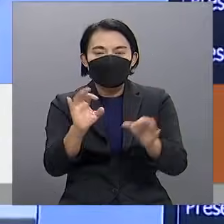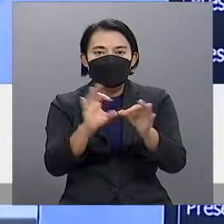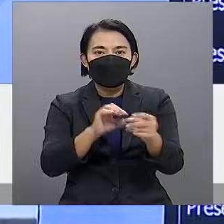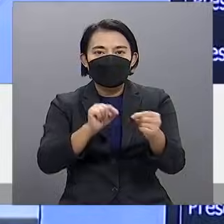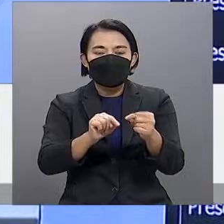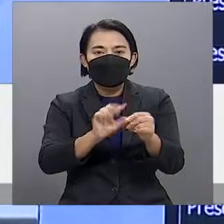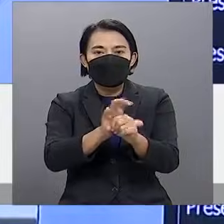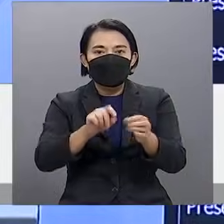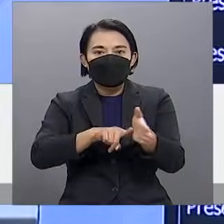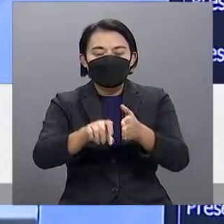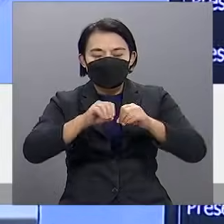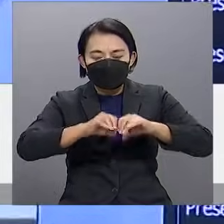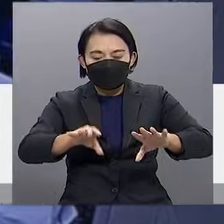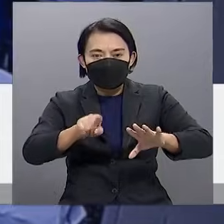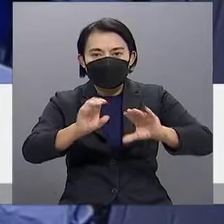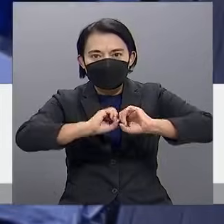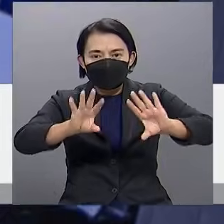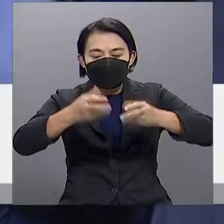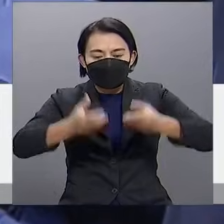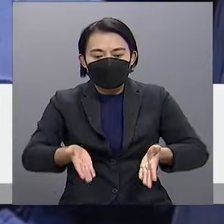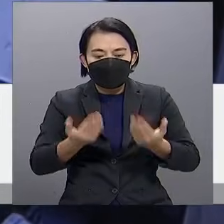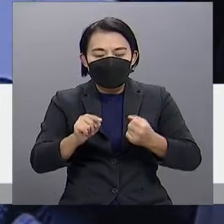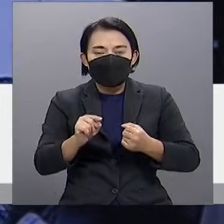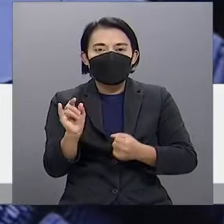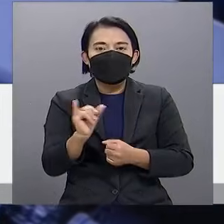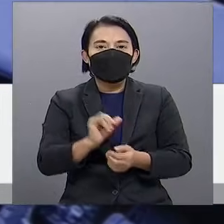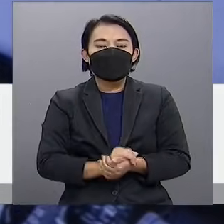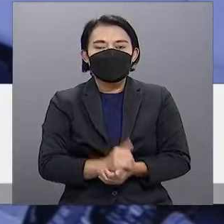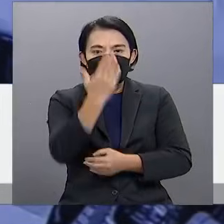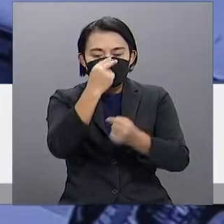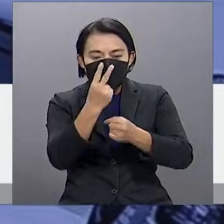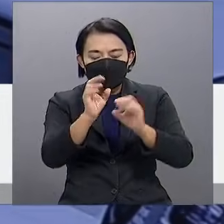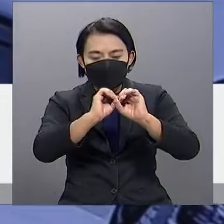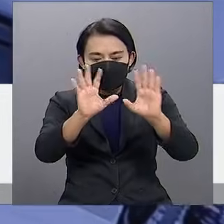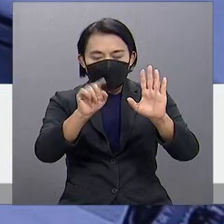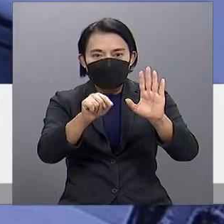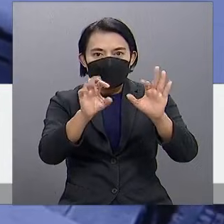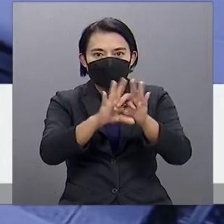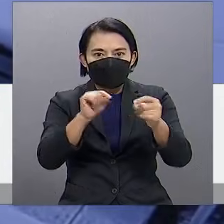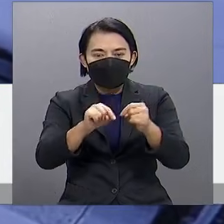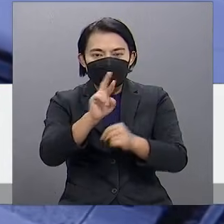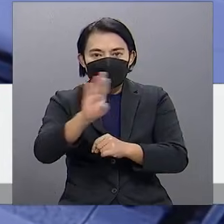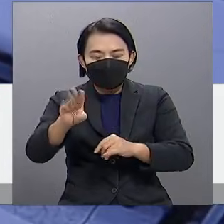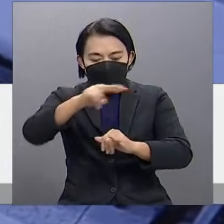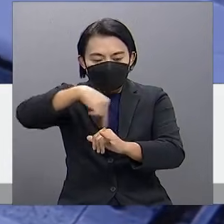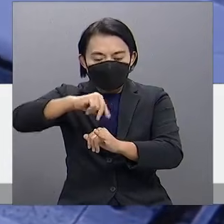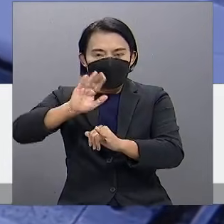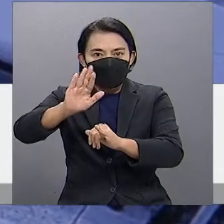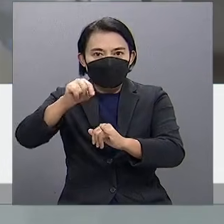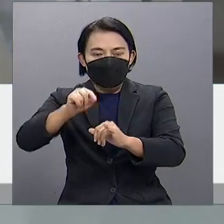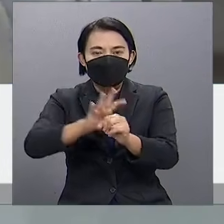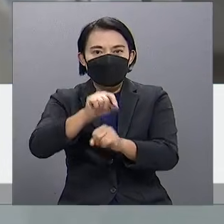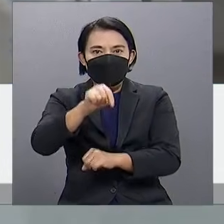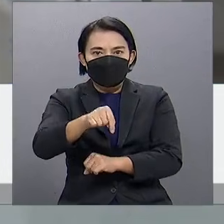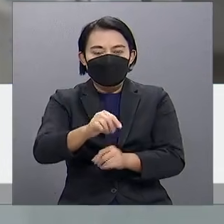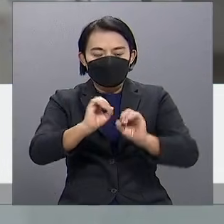ะนี้ว่ารุนแรงขึ้นหรือไม่แต่ที่เห็นชัดเจนก็คือการเข้าสู่ระบบการรักษาของผู้ป่วยโควิด-19 ในโรงพย